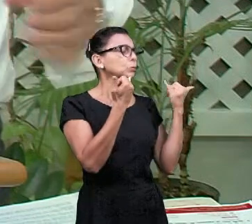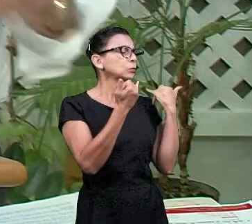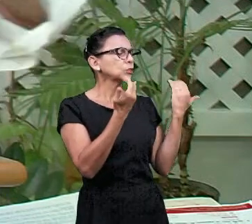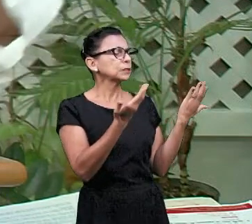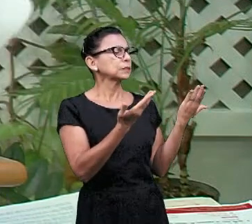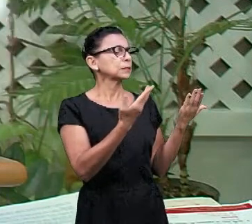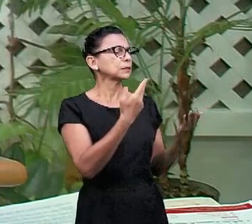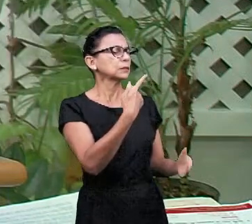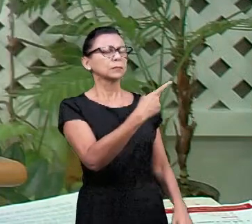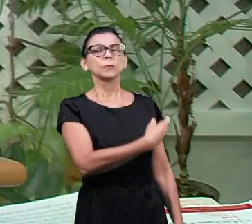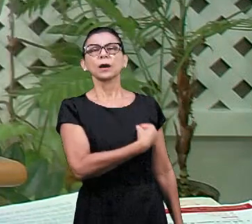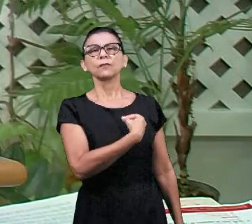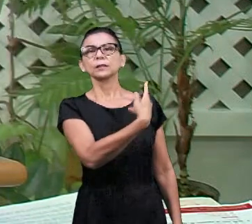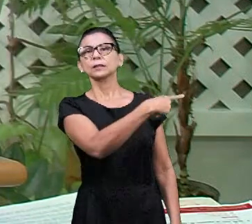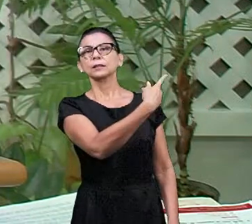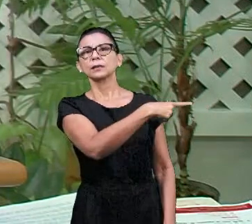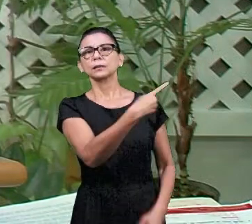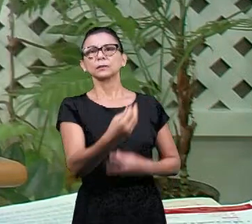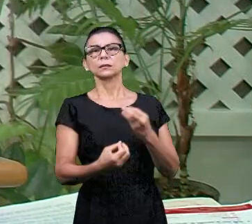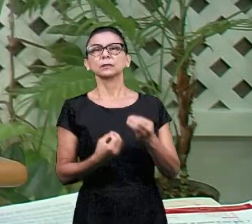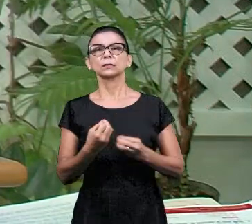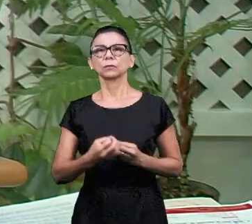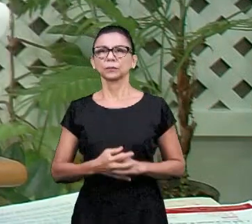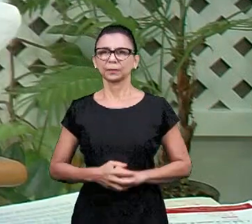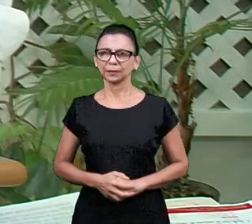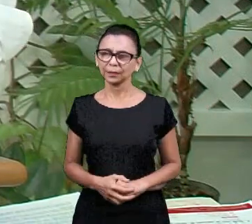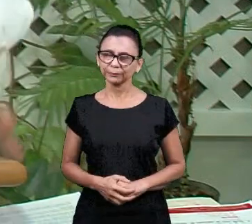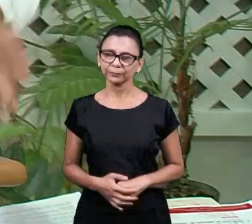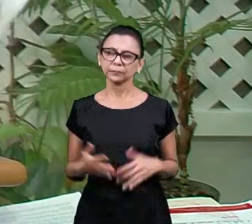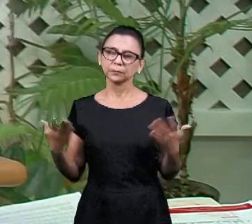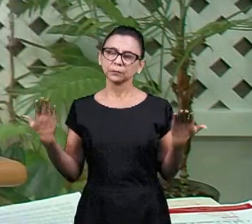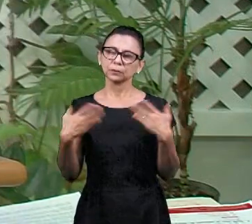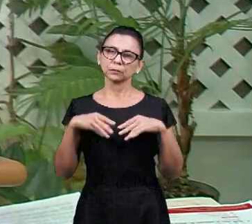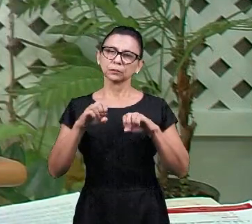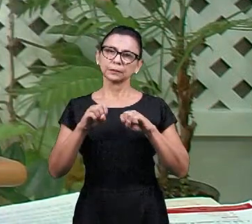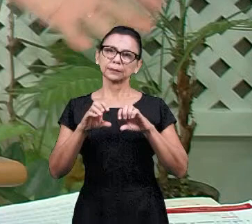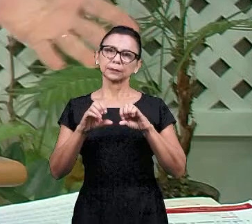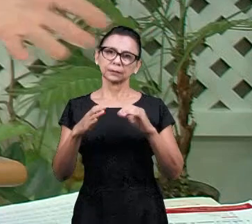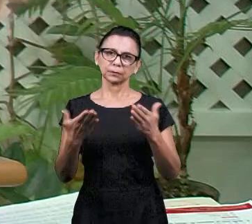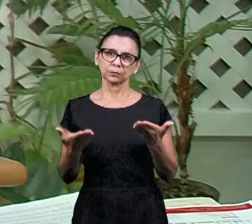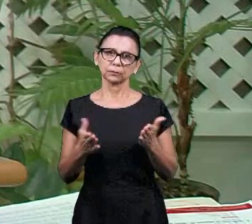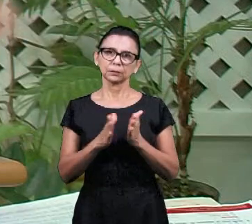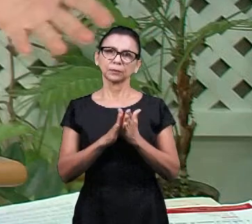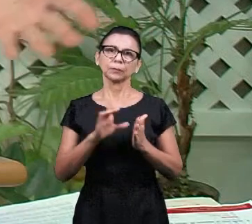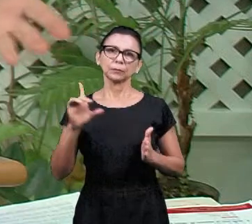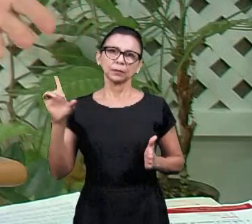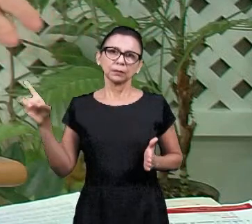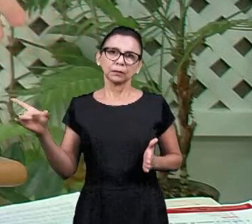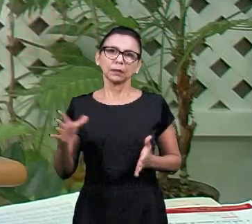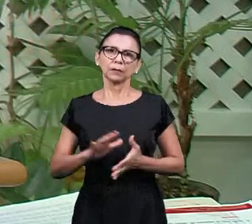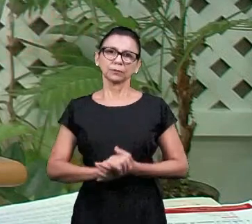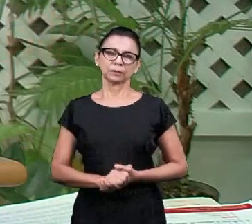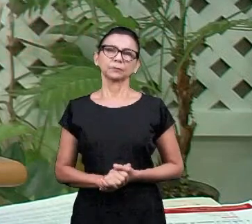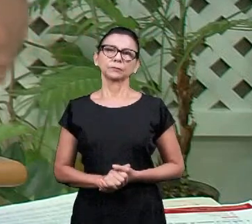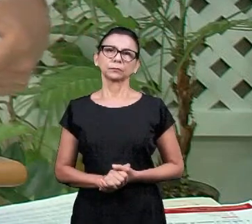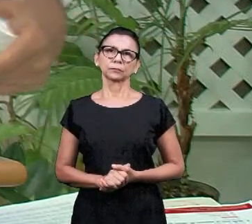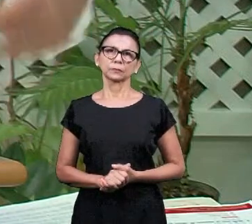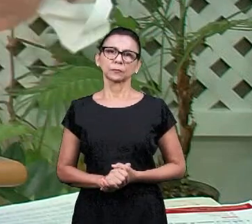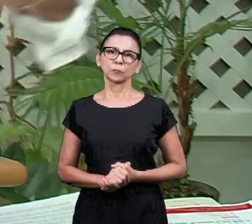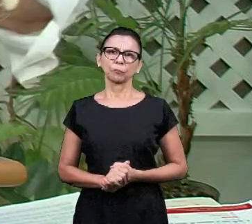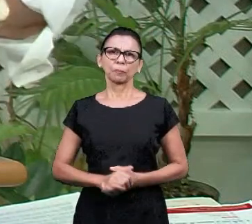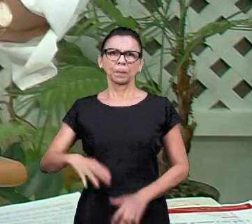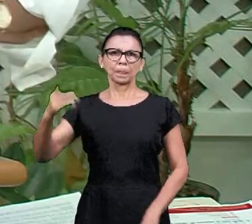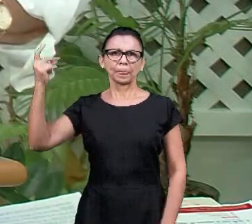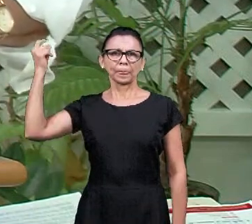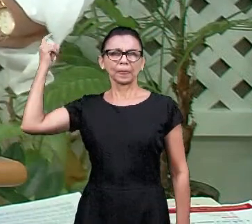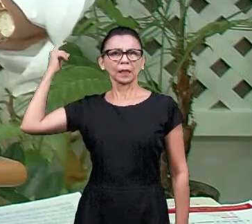il va, comment est sa vie. Mon frère, ça c'est l'application de la parabole. Si vous voulez trouver une autre application, vous pouvez même